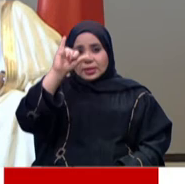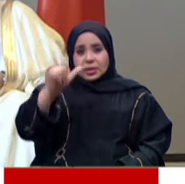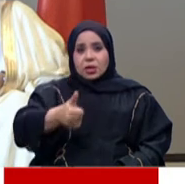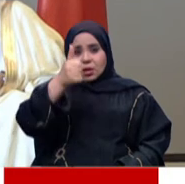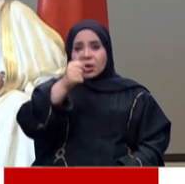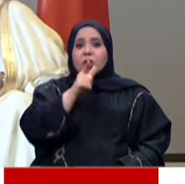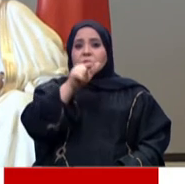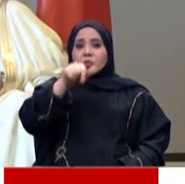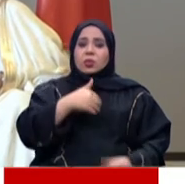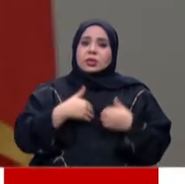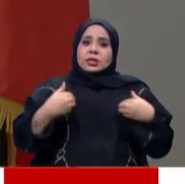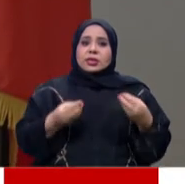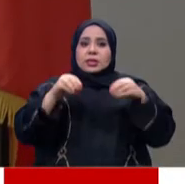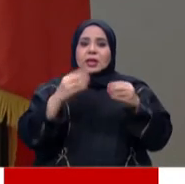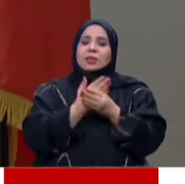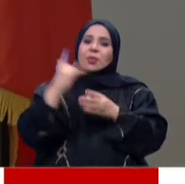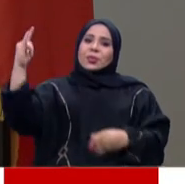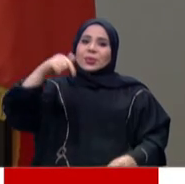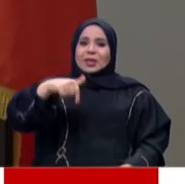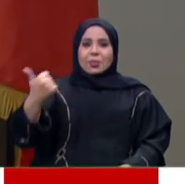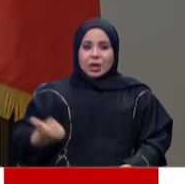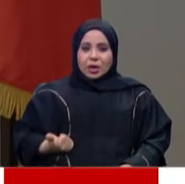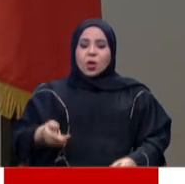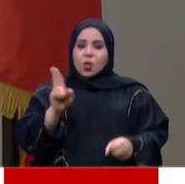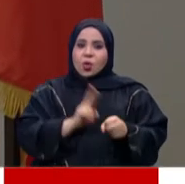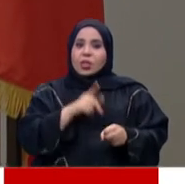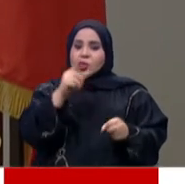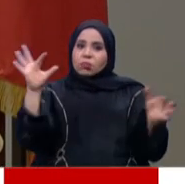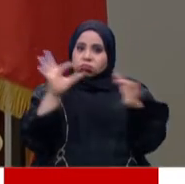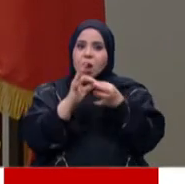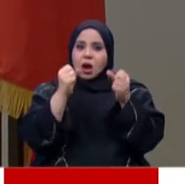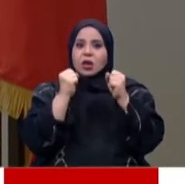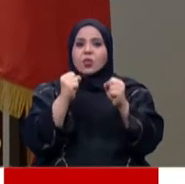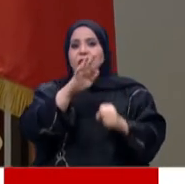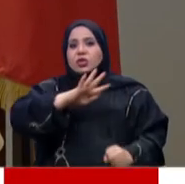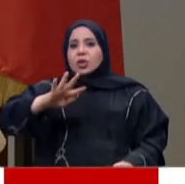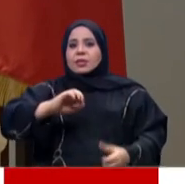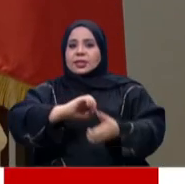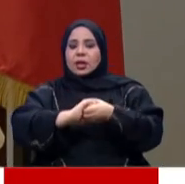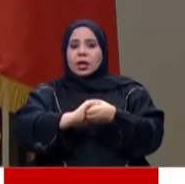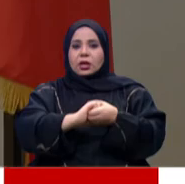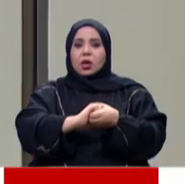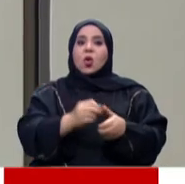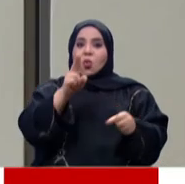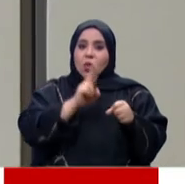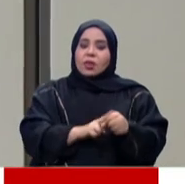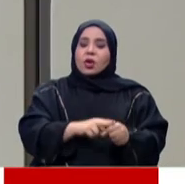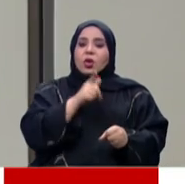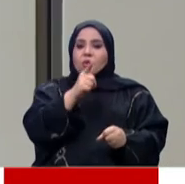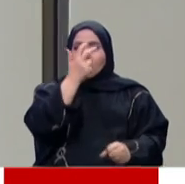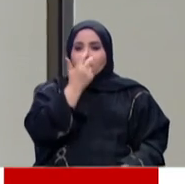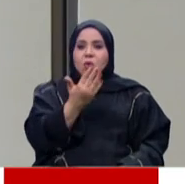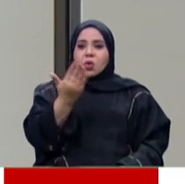عن سعادتها بزيارة مملكة البحرين، ومنوهة بما يربط بين البلدين والشعبين الصديقين من علاقات